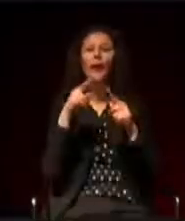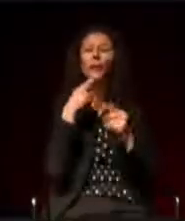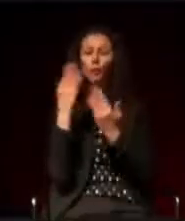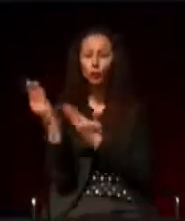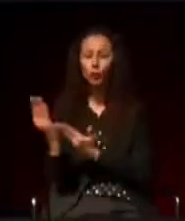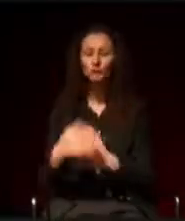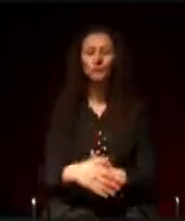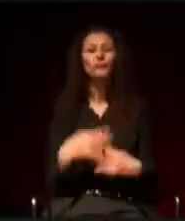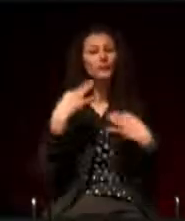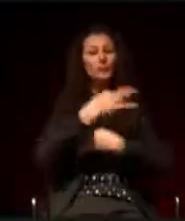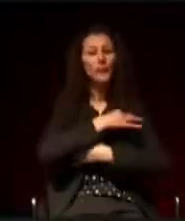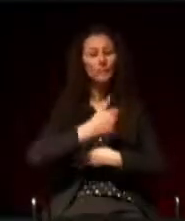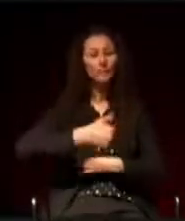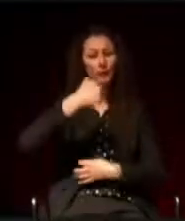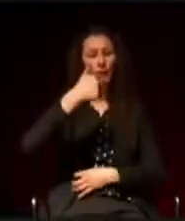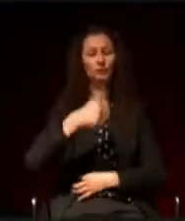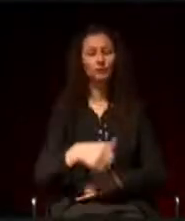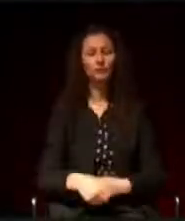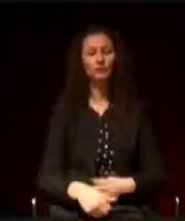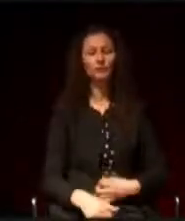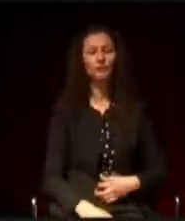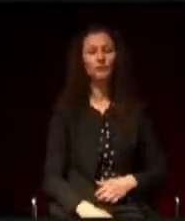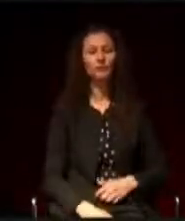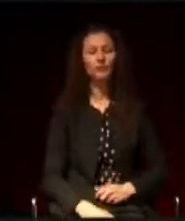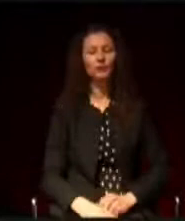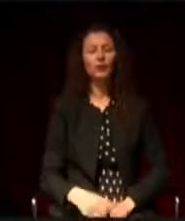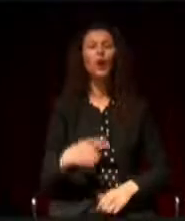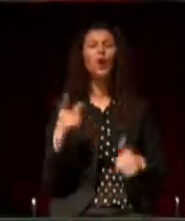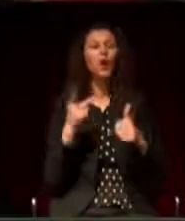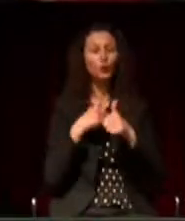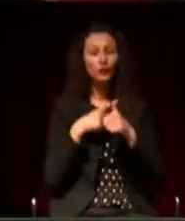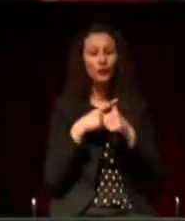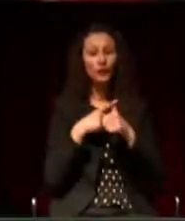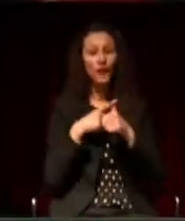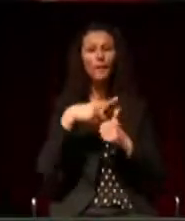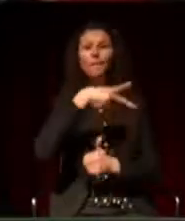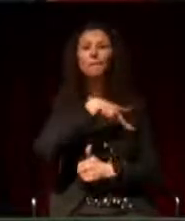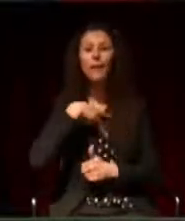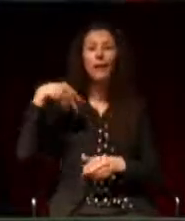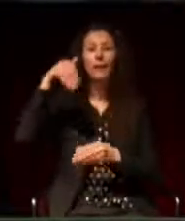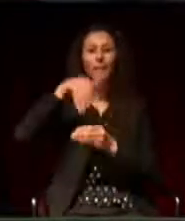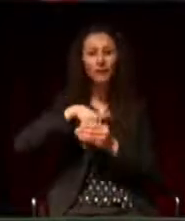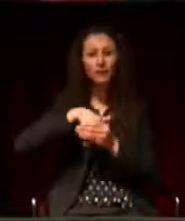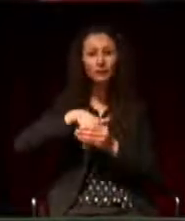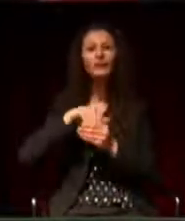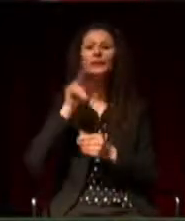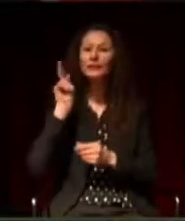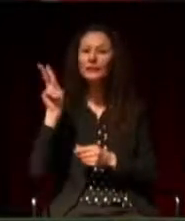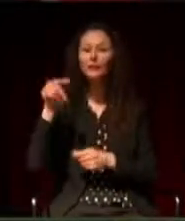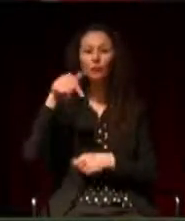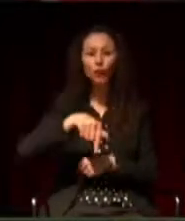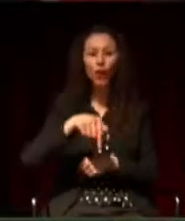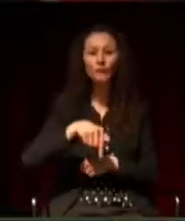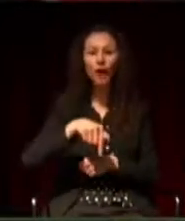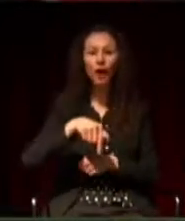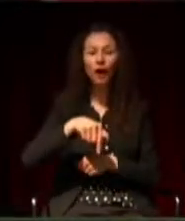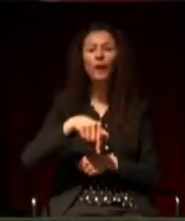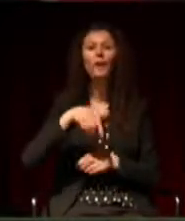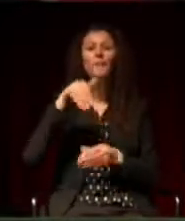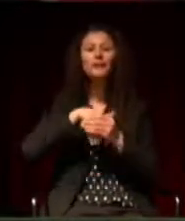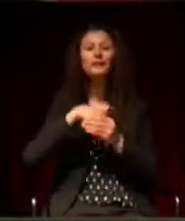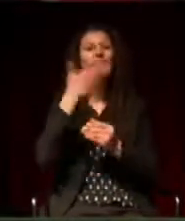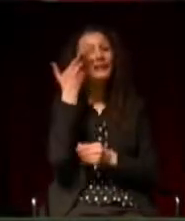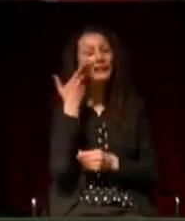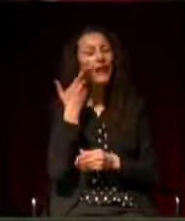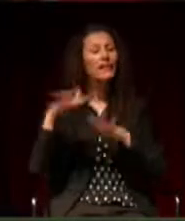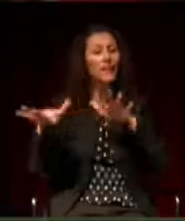buyurun. Sayın Başkanım, öncelikle belediye meclisimizi, sizi ve burada sanırım meclisimizi